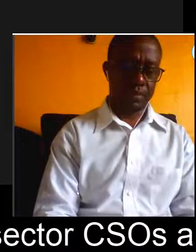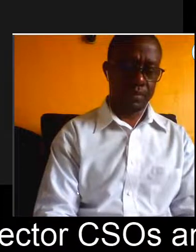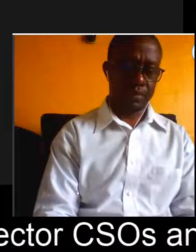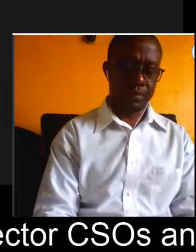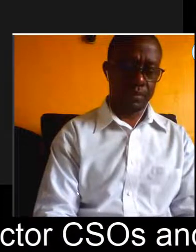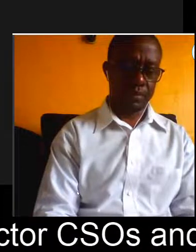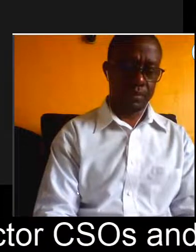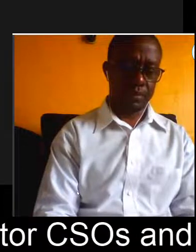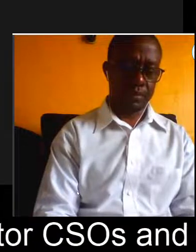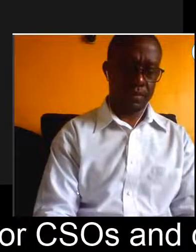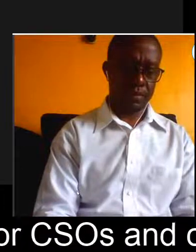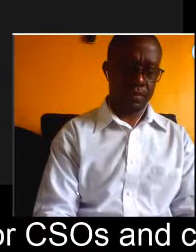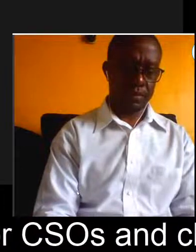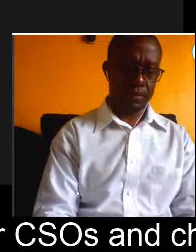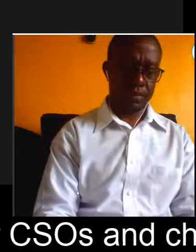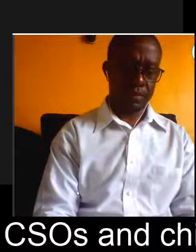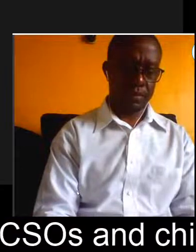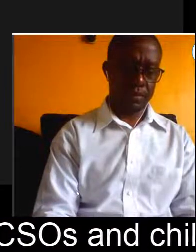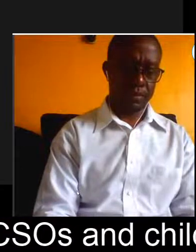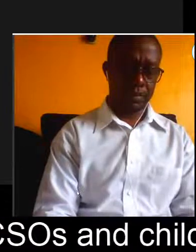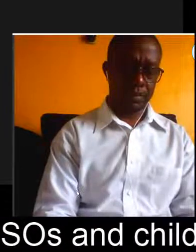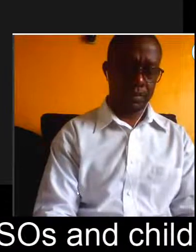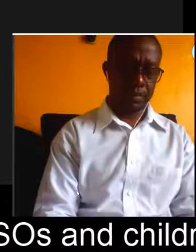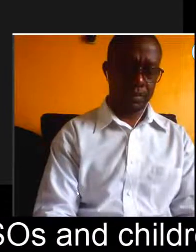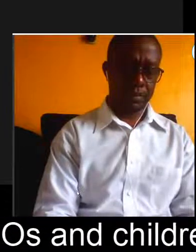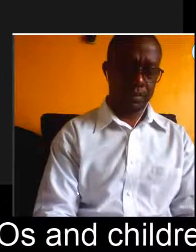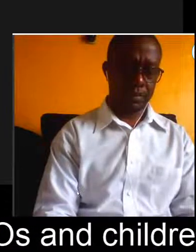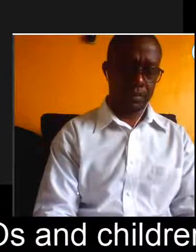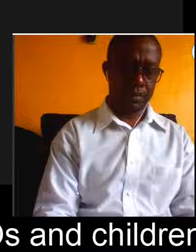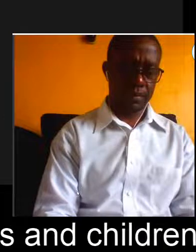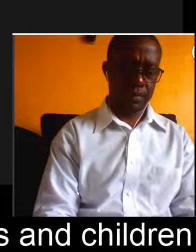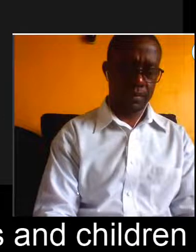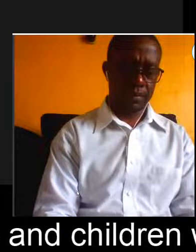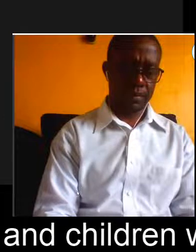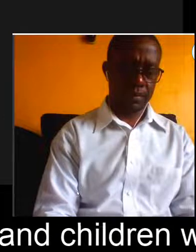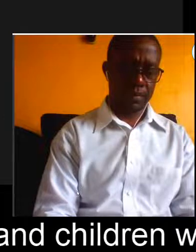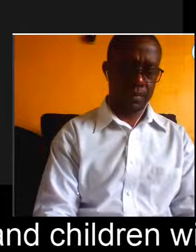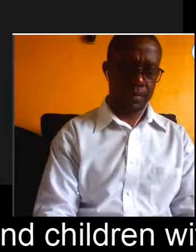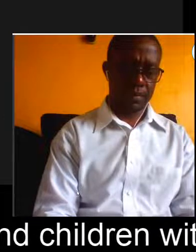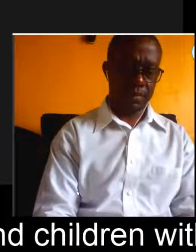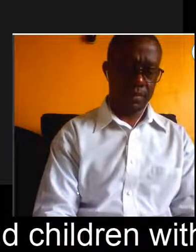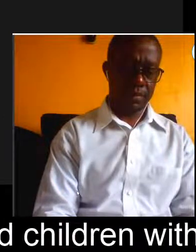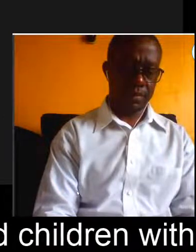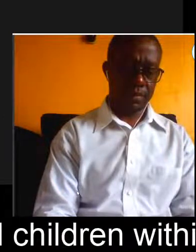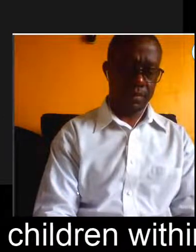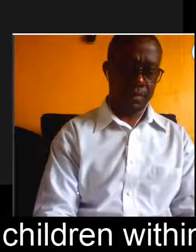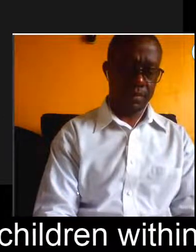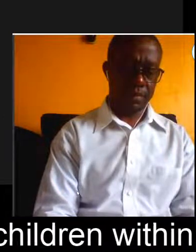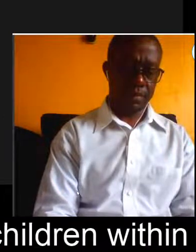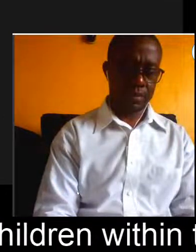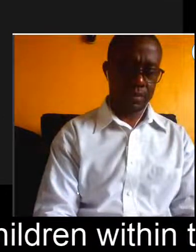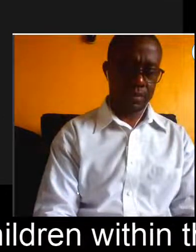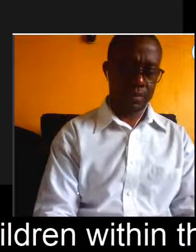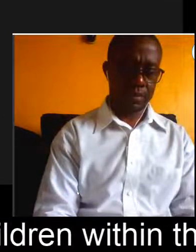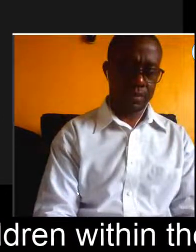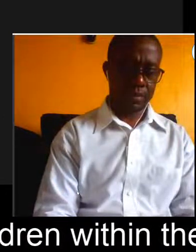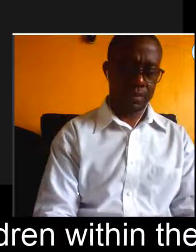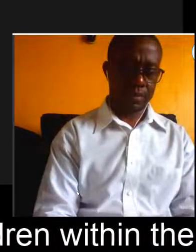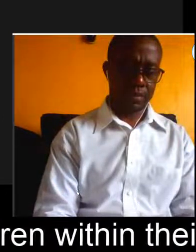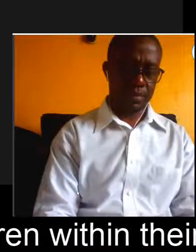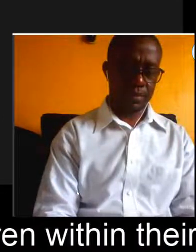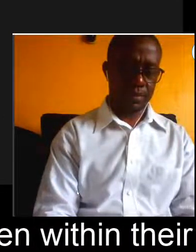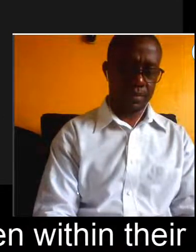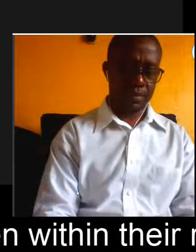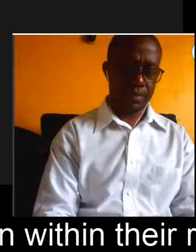soumis également un rapport au niveau national, un rapport qui parle du droit de l'enfant au niveau national. Ça, c'est ça que je peux parler un peu de